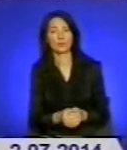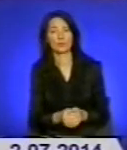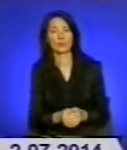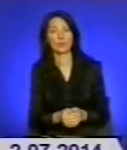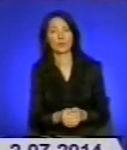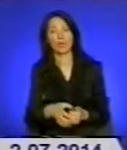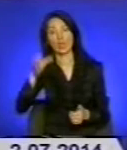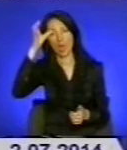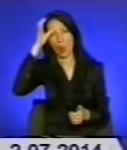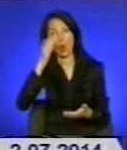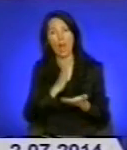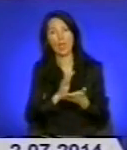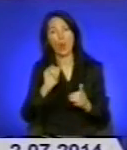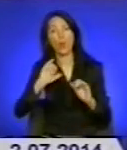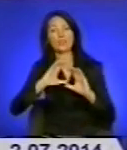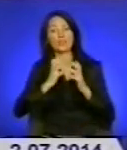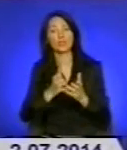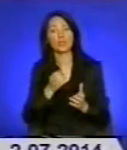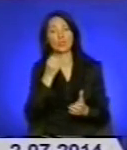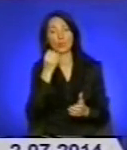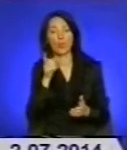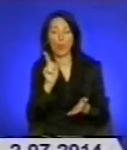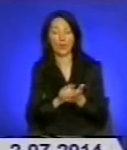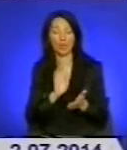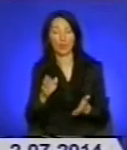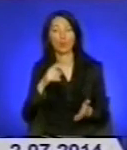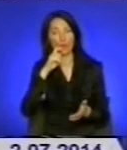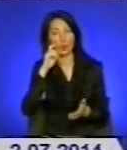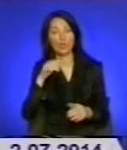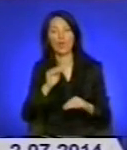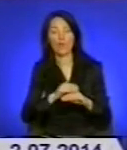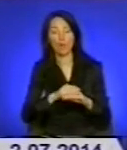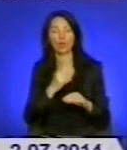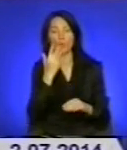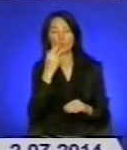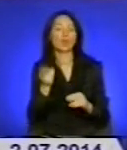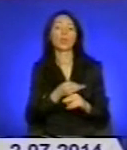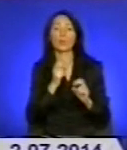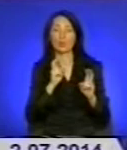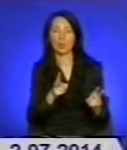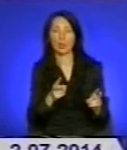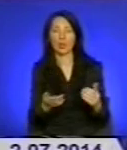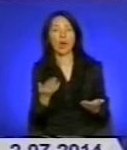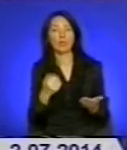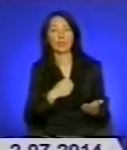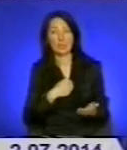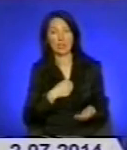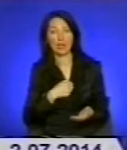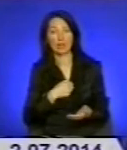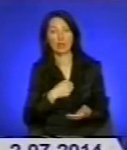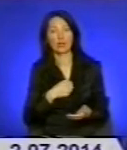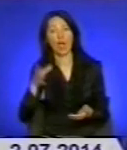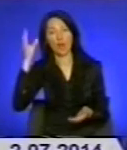наука є у світі повинна бути в Україні фактором національної безпеки але на жаль